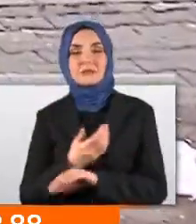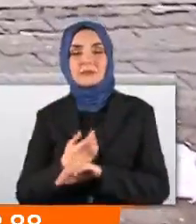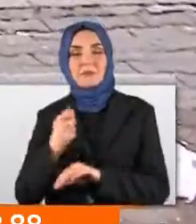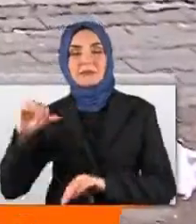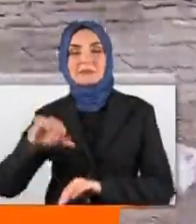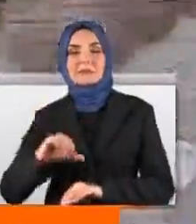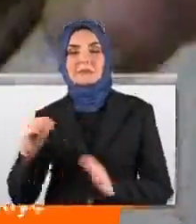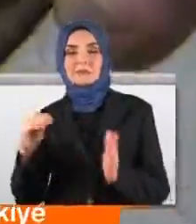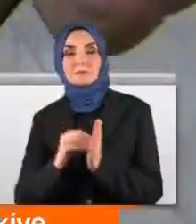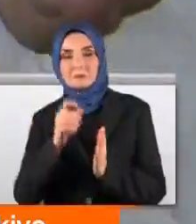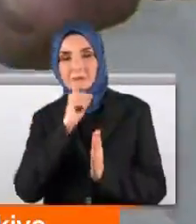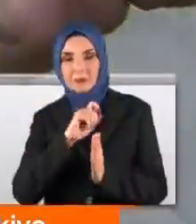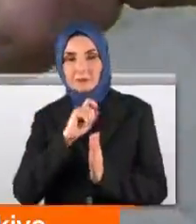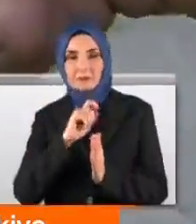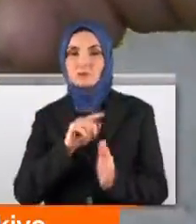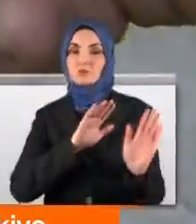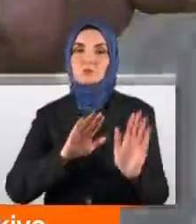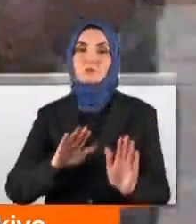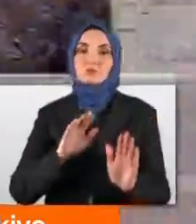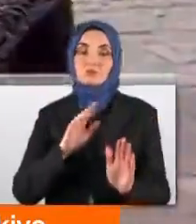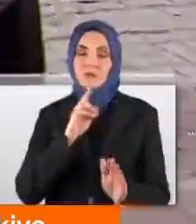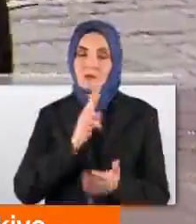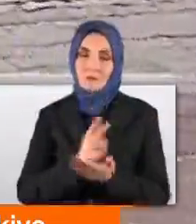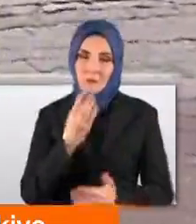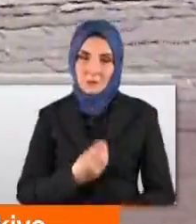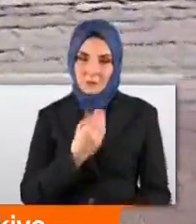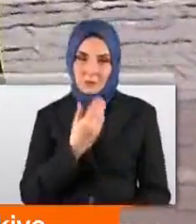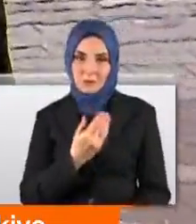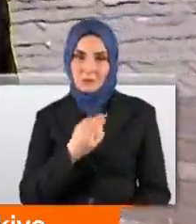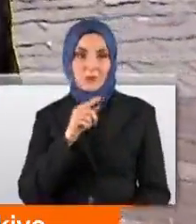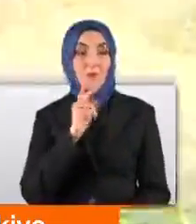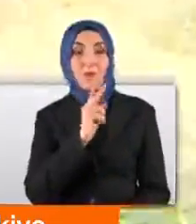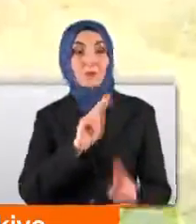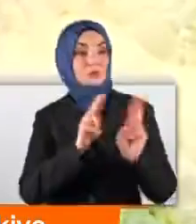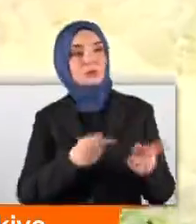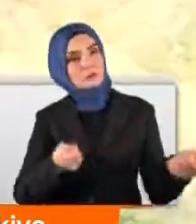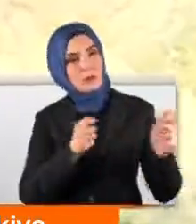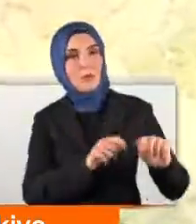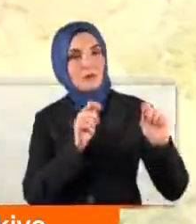Cezayla olmaz, kafalarına göre her şeyi satıyorlar yani. Bunların dükkanlarını kapatacaksın.